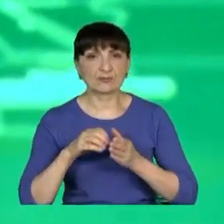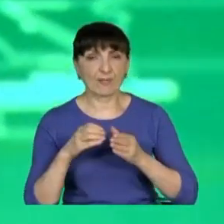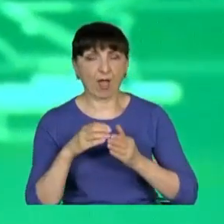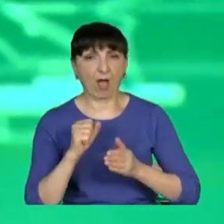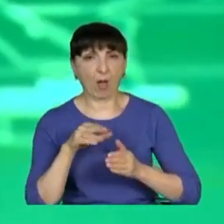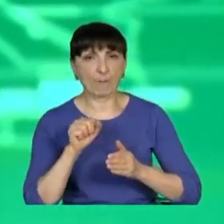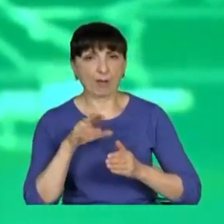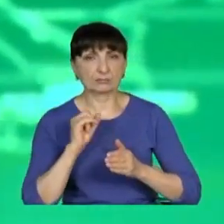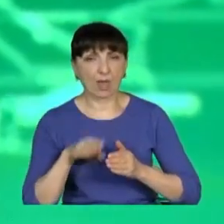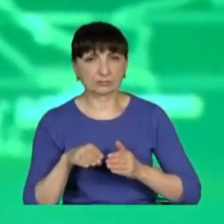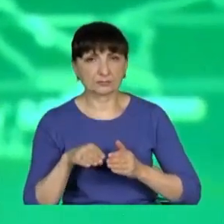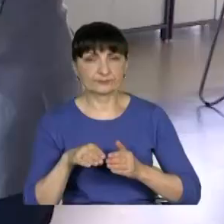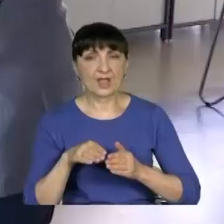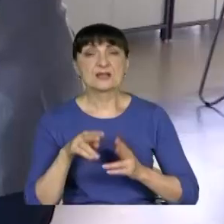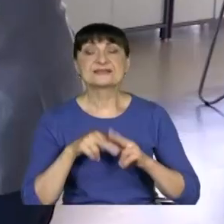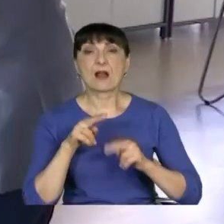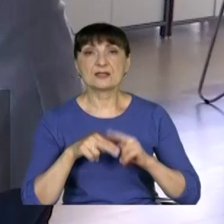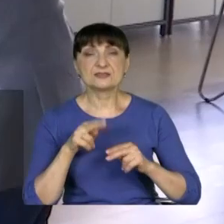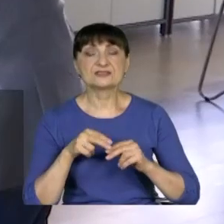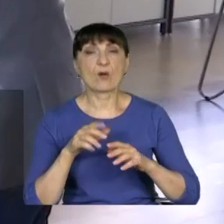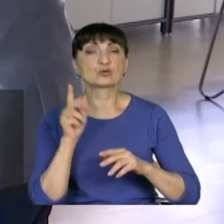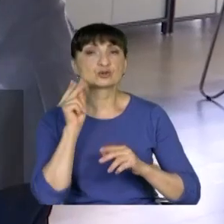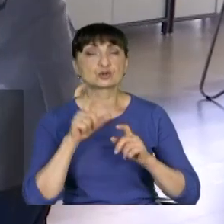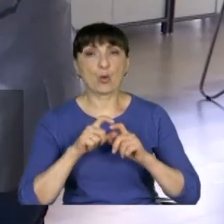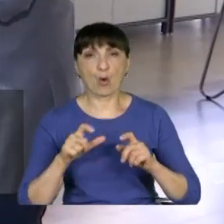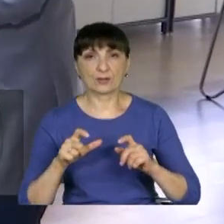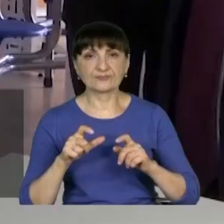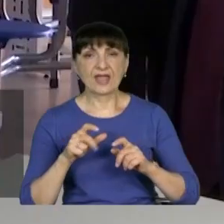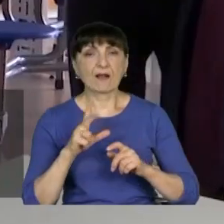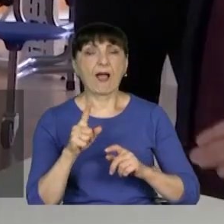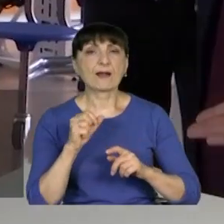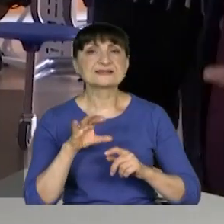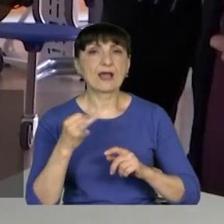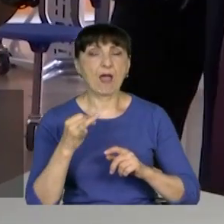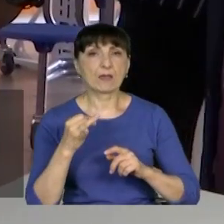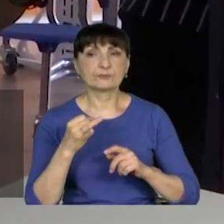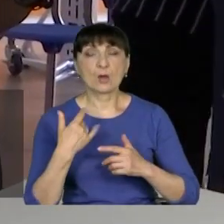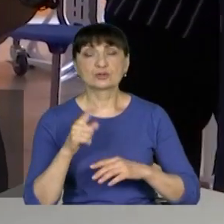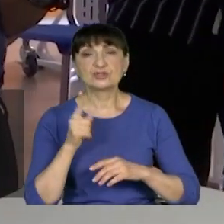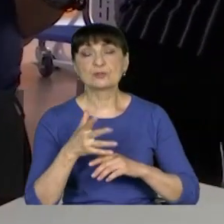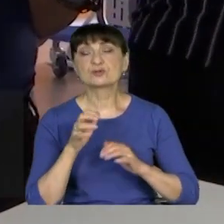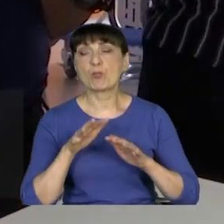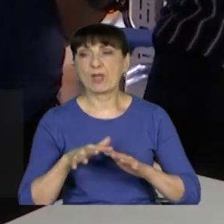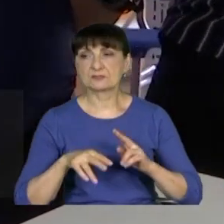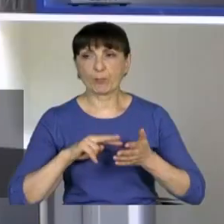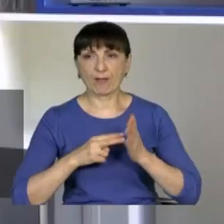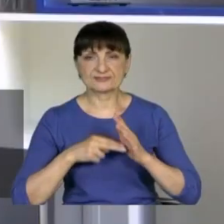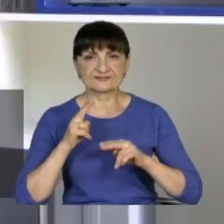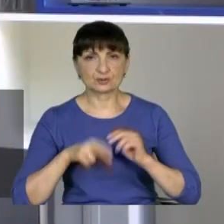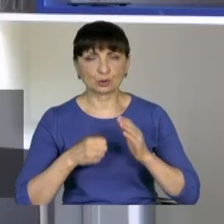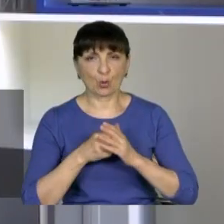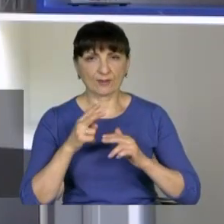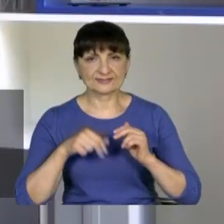«Аманат» Максим Рожин. Строительство образовательного учреждения в Красавицком районе на 1500 мест планируется завершить до конца